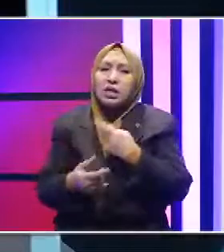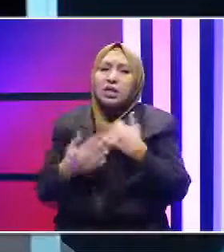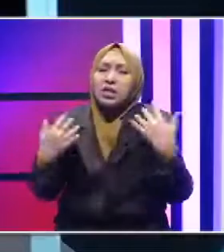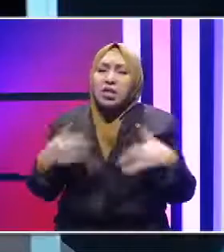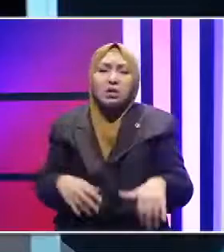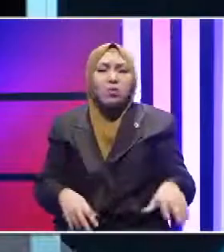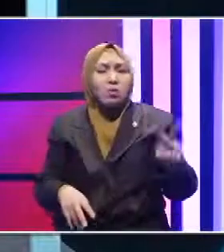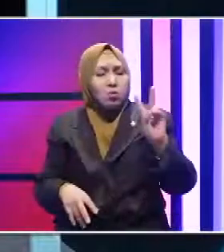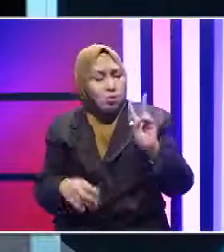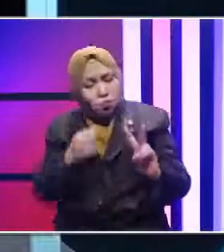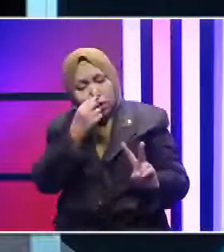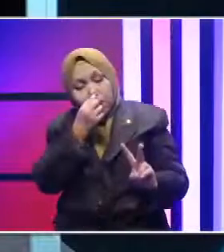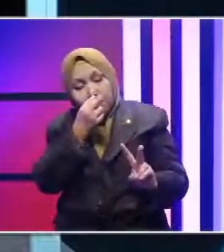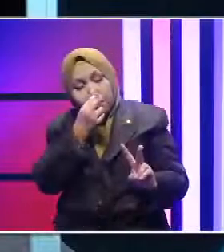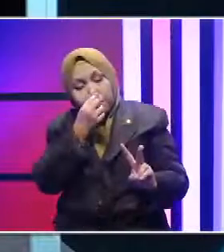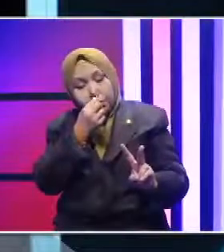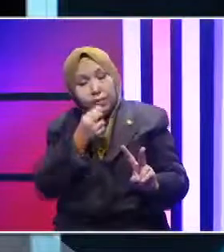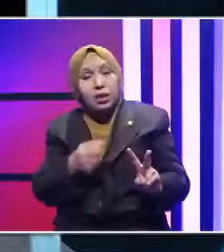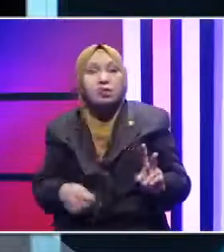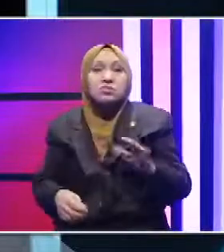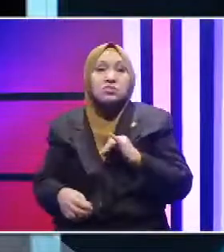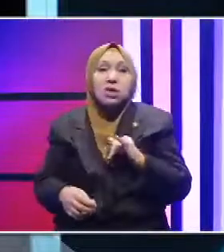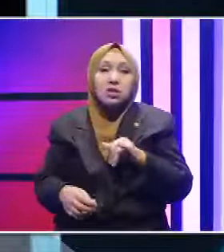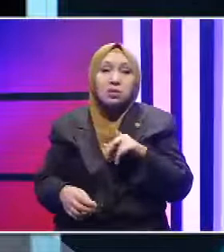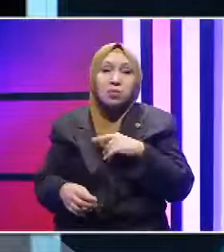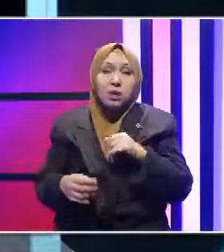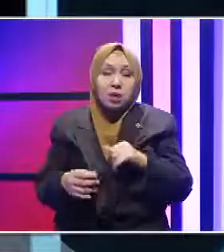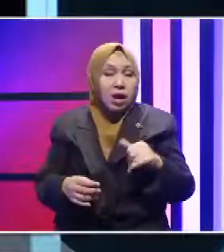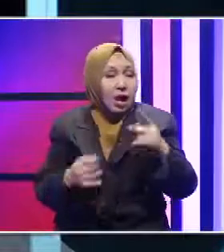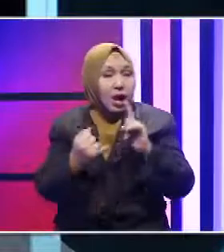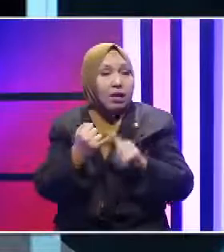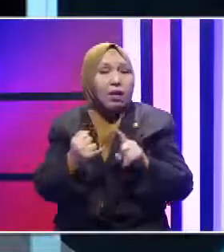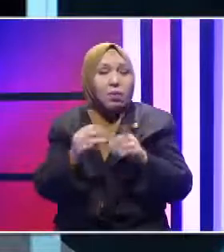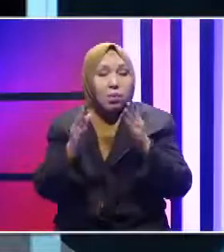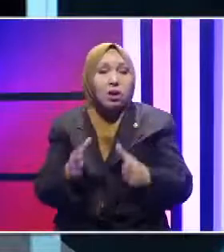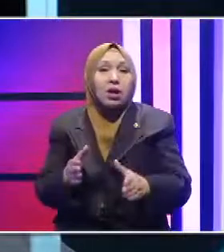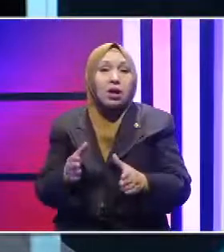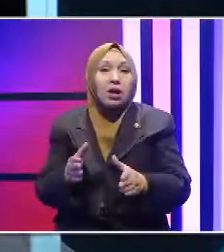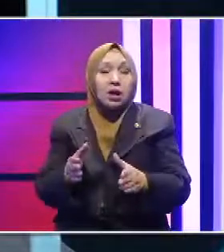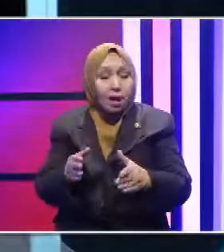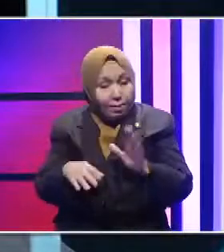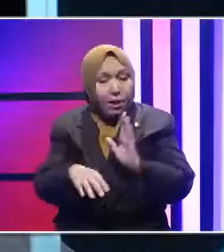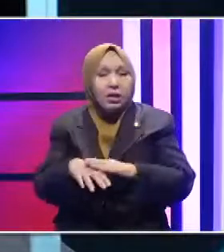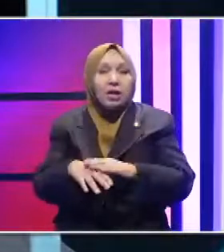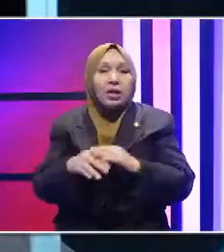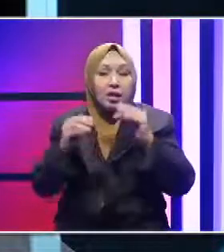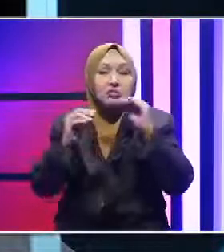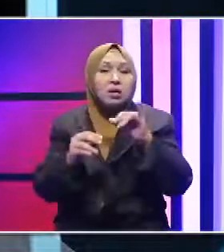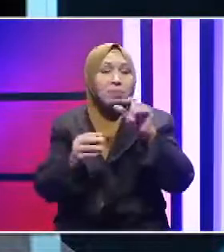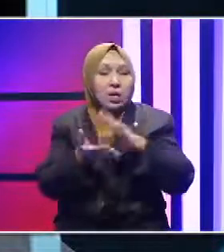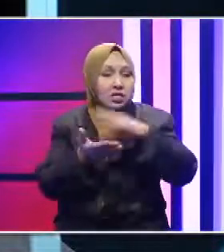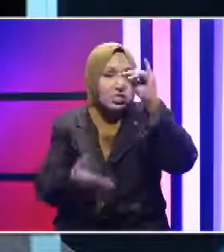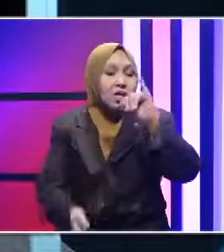wa akharat, kan. Saya dulu padahal ada je, Ustaz, orang ajak masuk kelas online, belajar ikra,